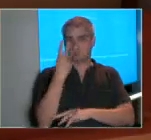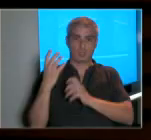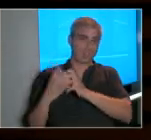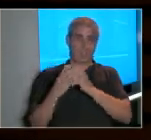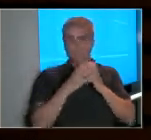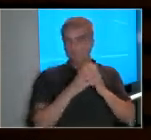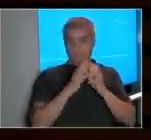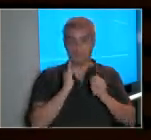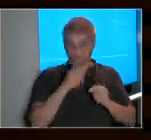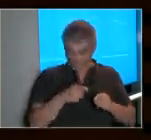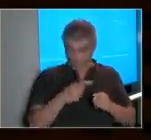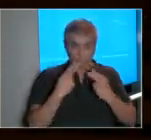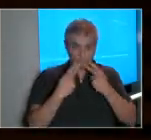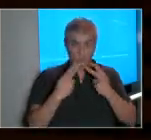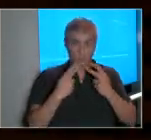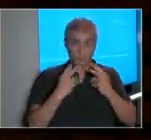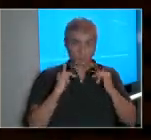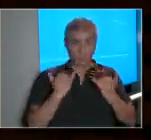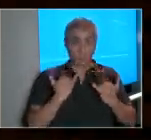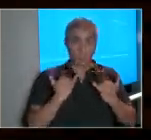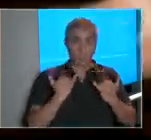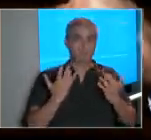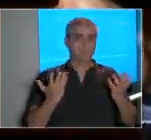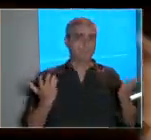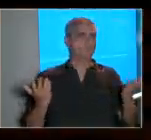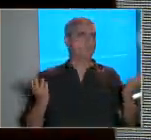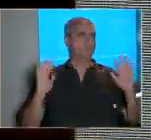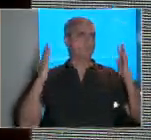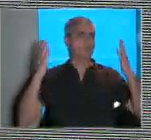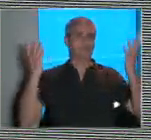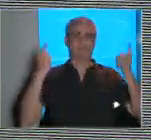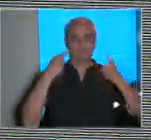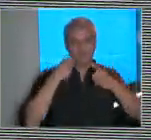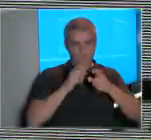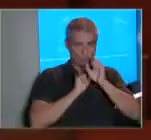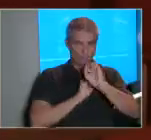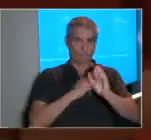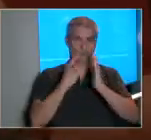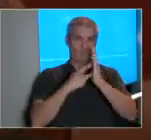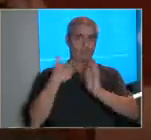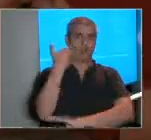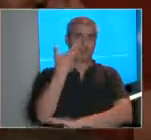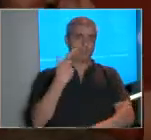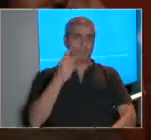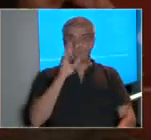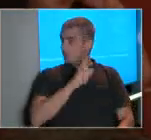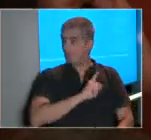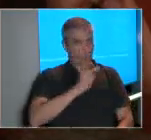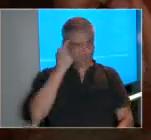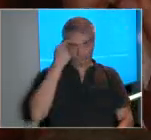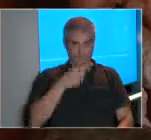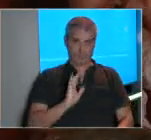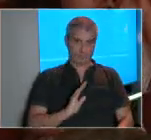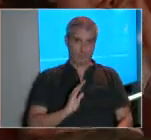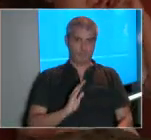לשני עמים. אם גם כאן התשובות שלכן הן חיוביות, ברכותיי. אתם תומכים בחוק הלאום, גם אם אינכם סבורים